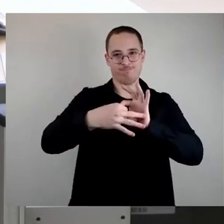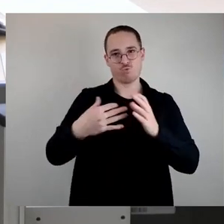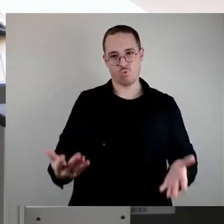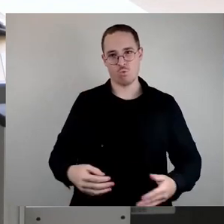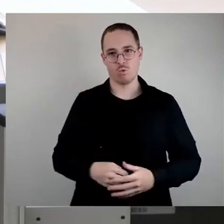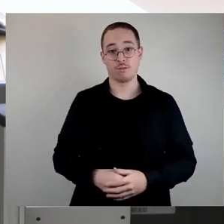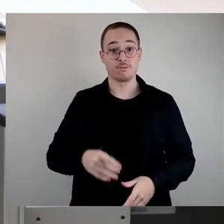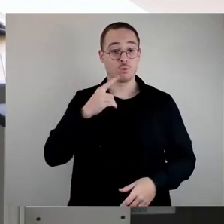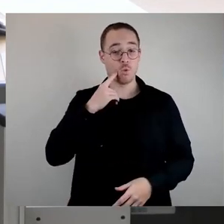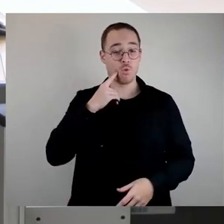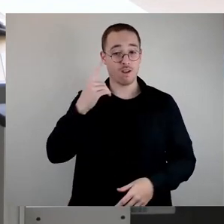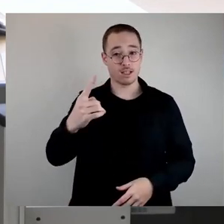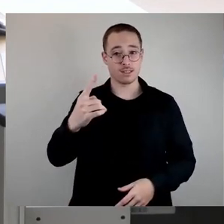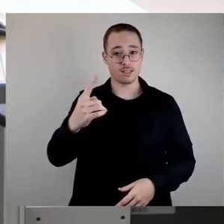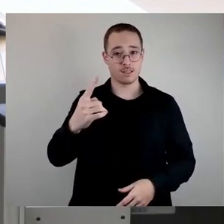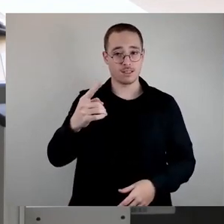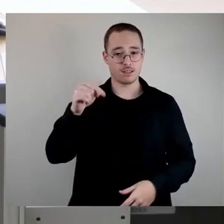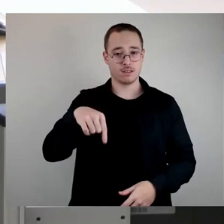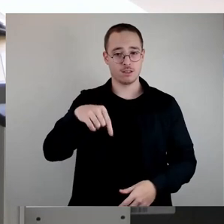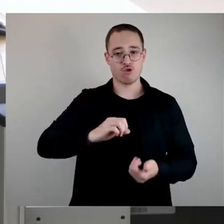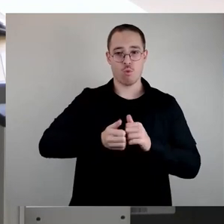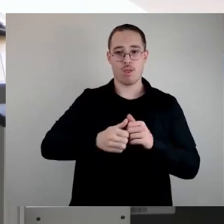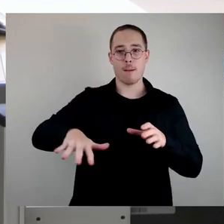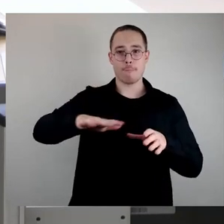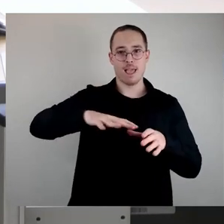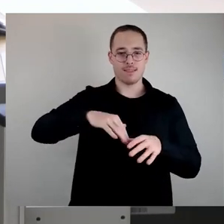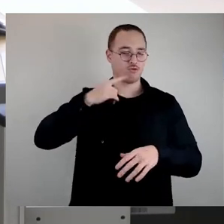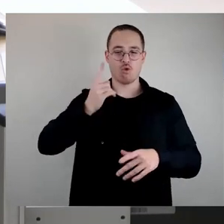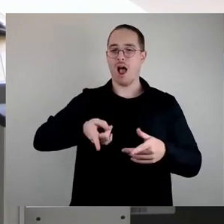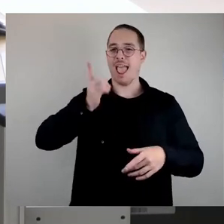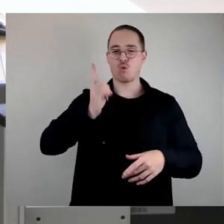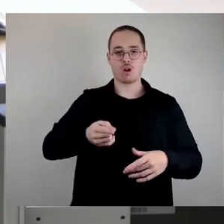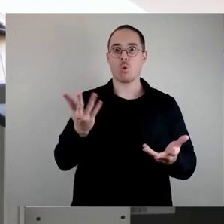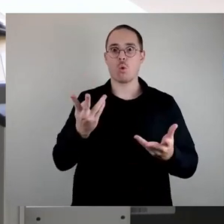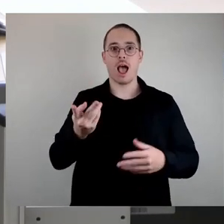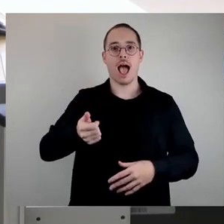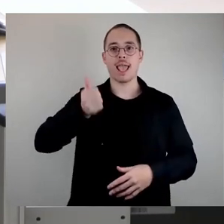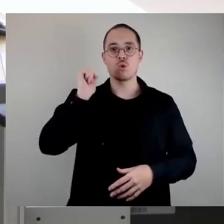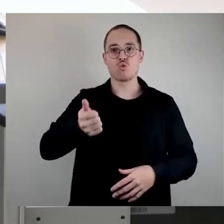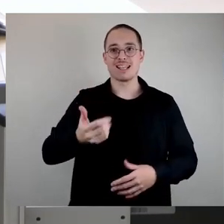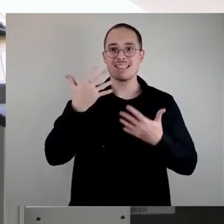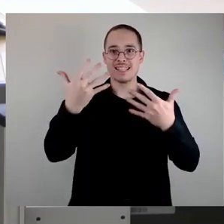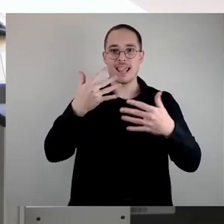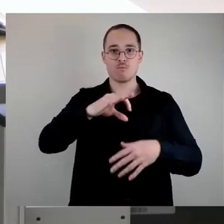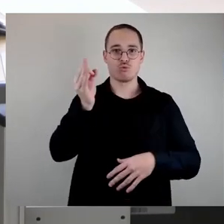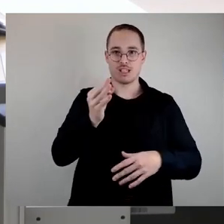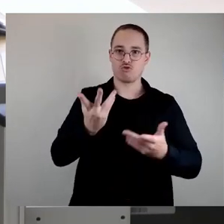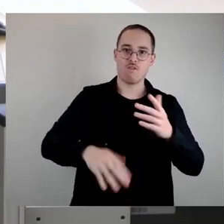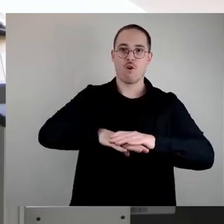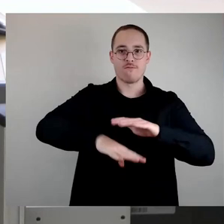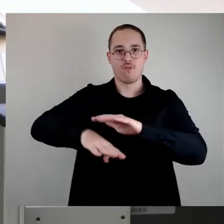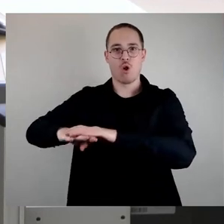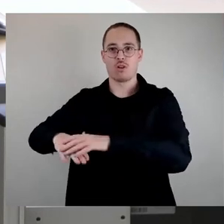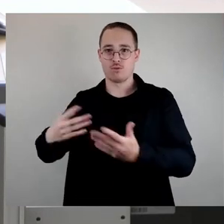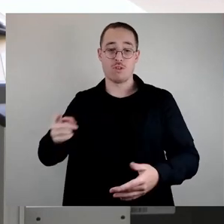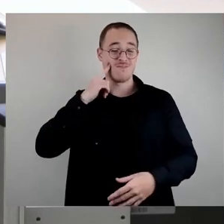Sportplätze im Moment zu 100% oder 110% ausgelastet sind. Wir wissen, dass auch die Walter-Fritsch-Akademie, um mal den